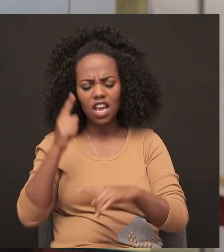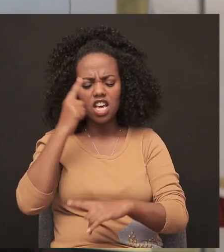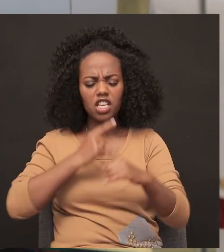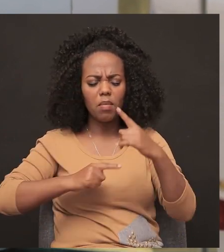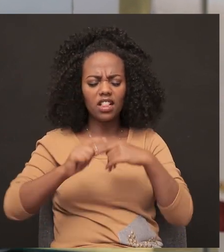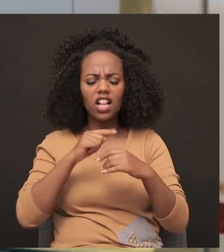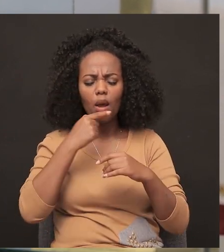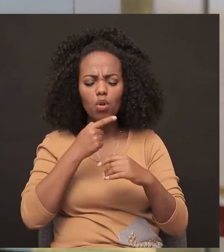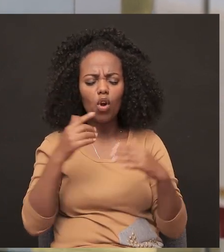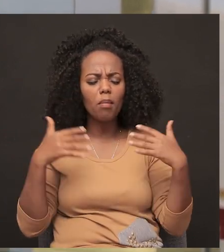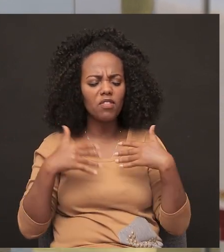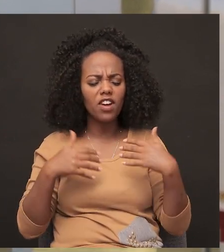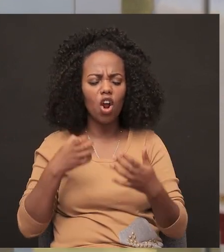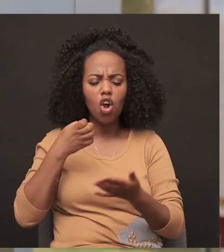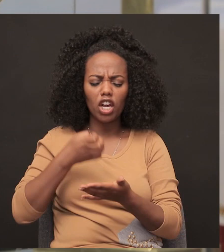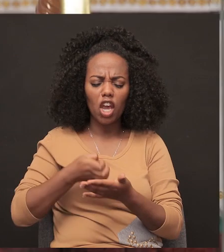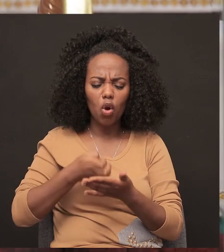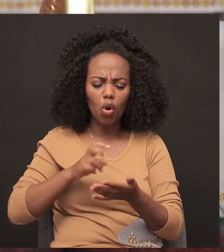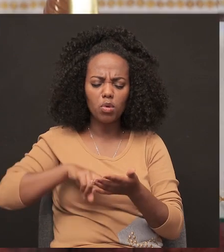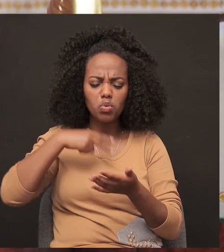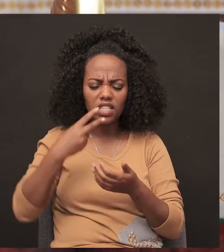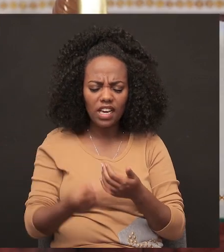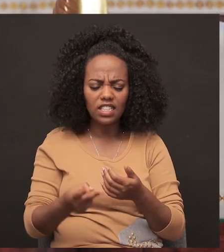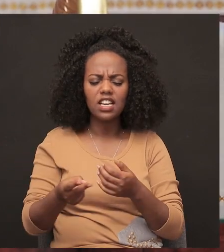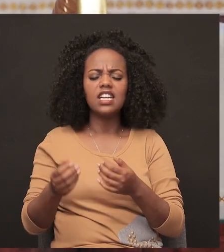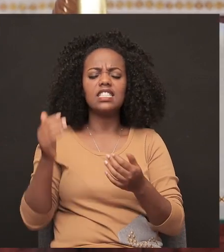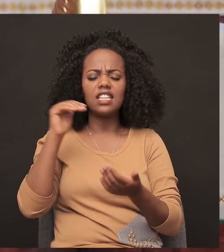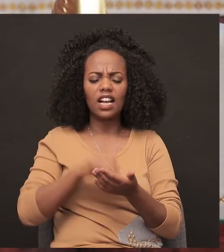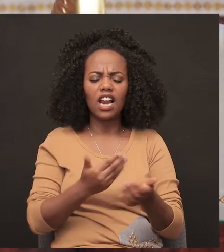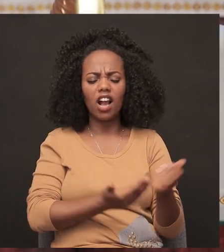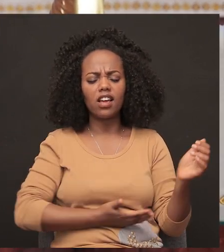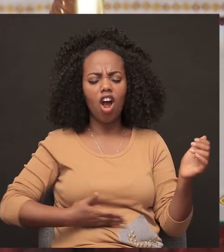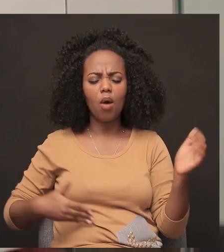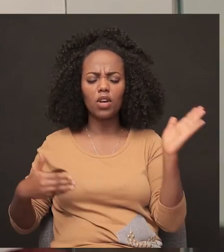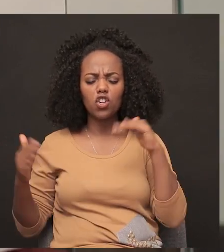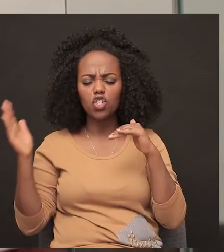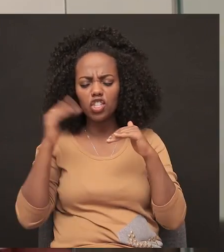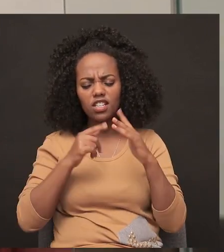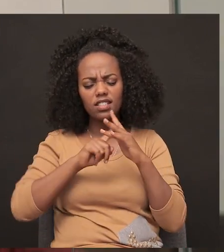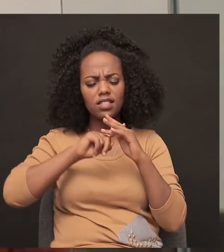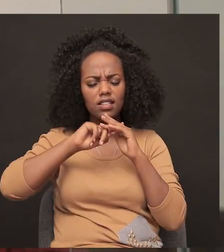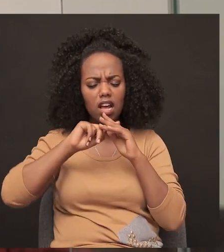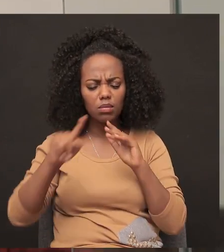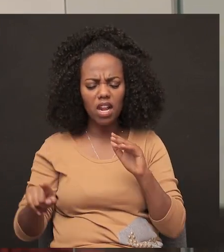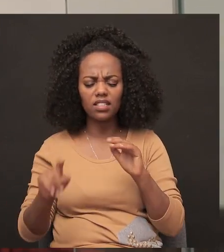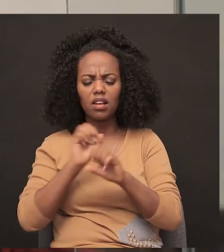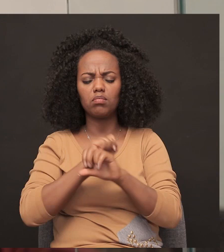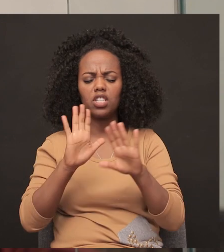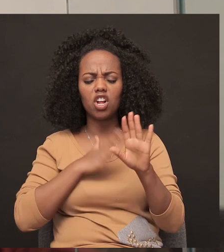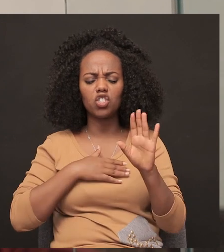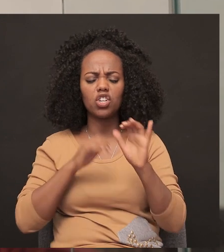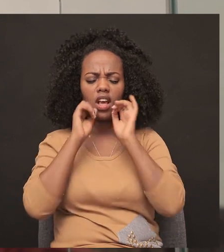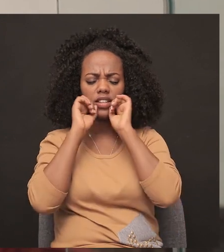ተብሎ ከሚፈራው ከኢኮኖሚ ድሽቀት እንደገናም ከረሃብ ከችግር እንድታስመልጠን